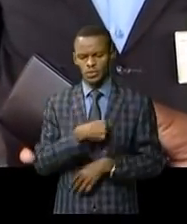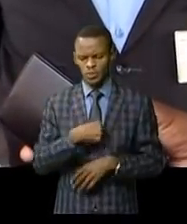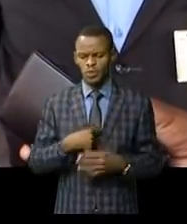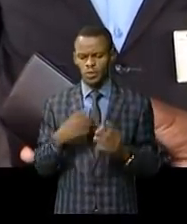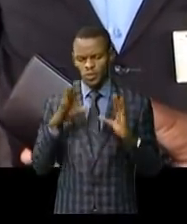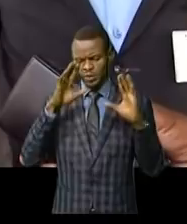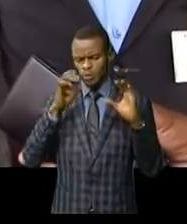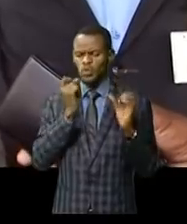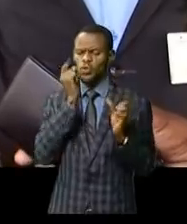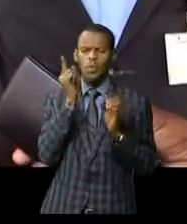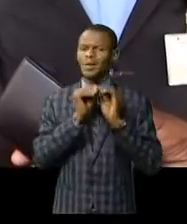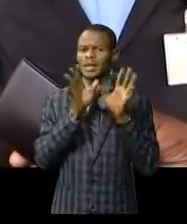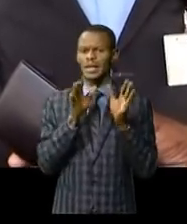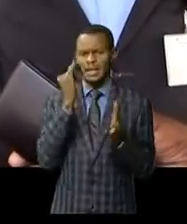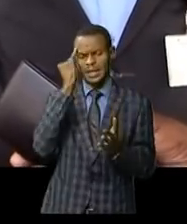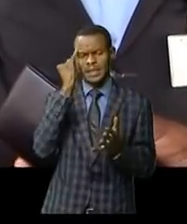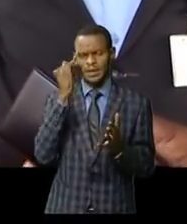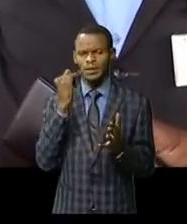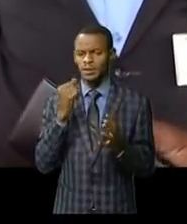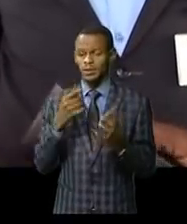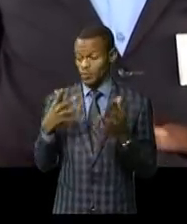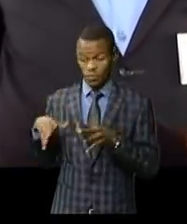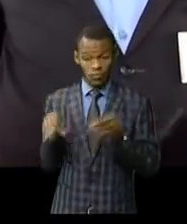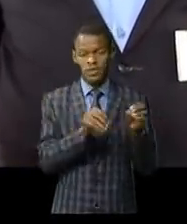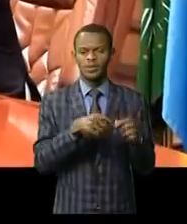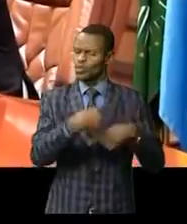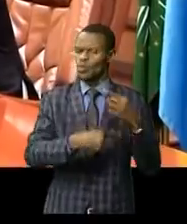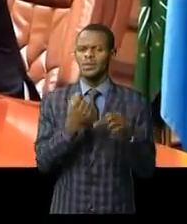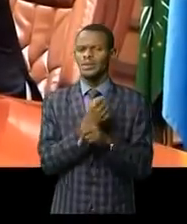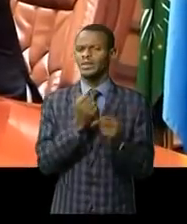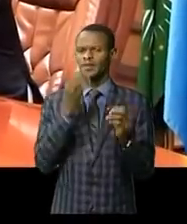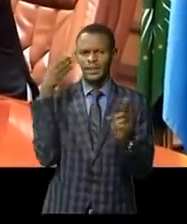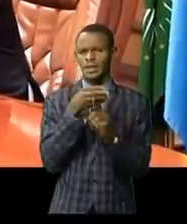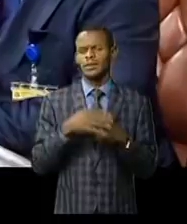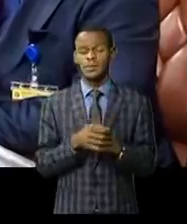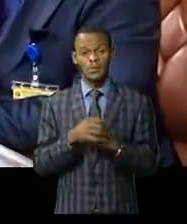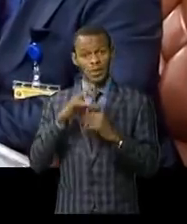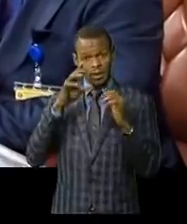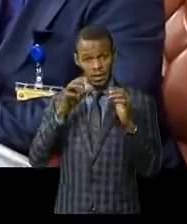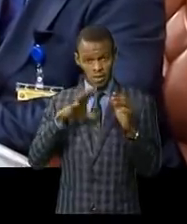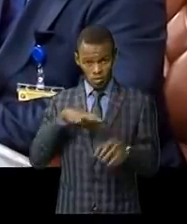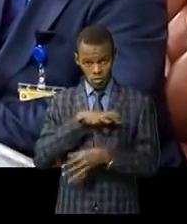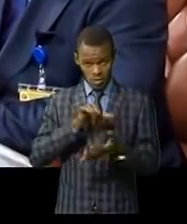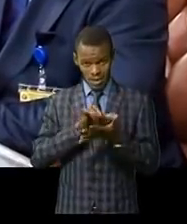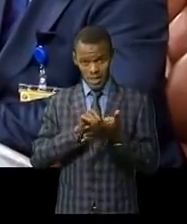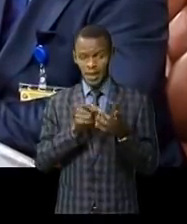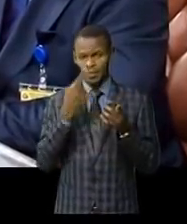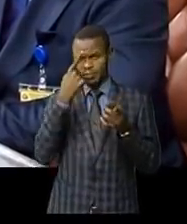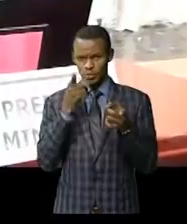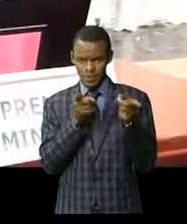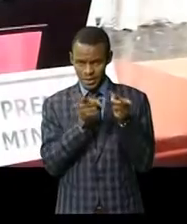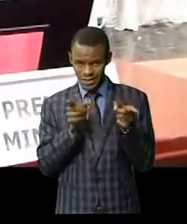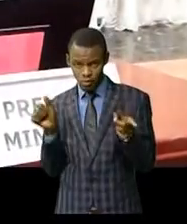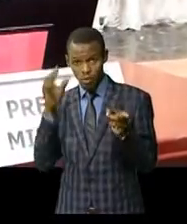ici, c'est pour vraiment nous plonger dans le travail. Présidé par le chef de l'État, le comité de pilotage est composé